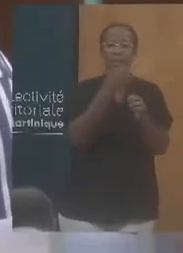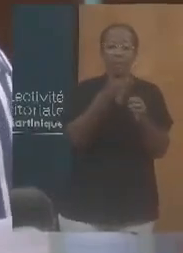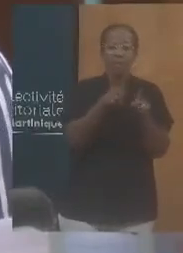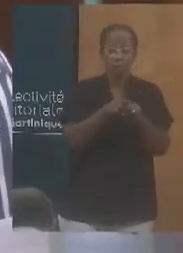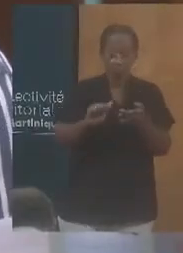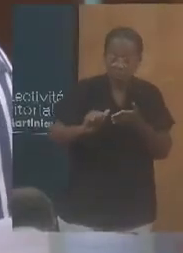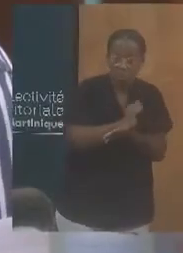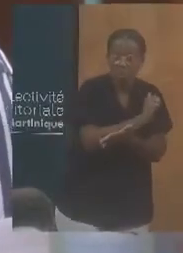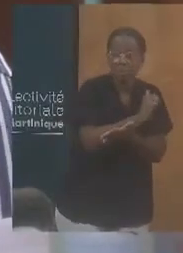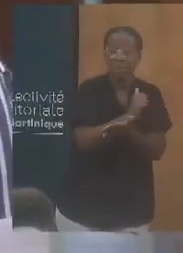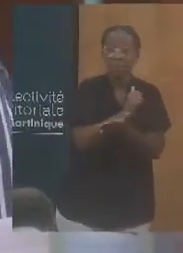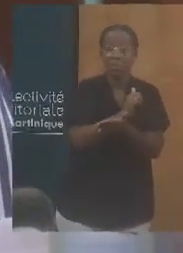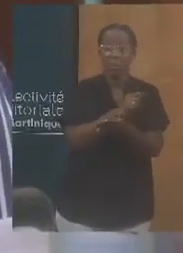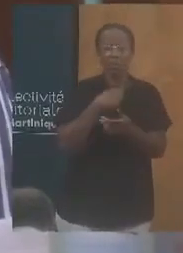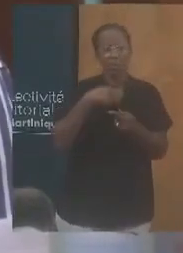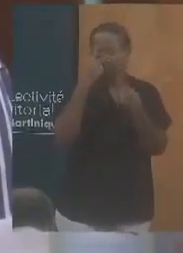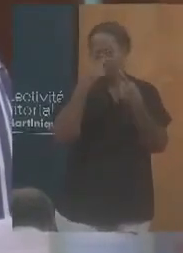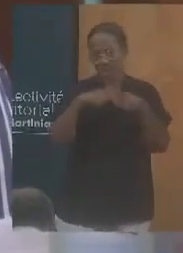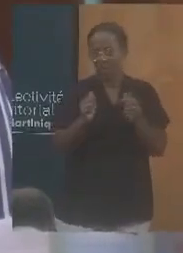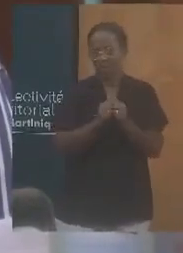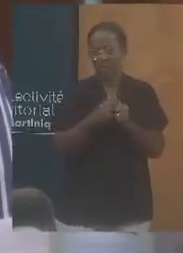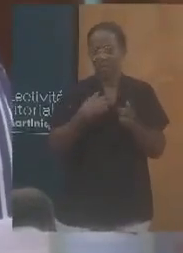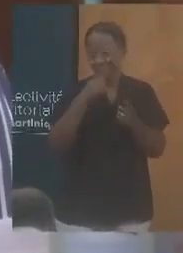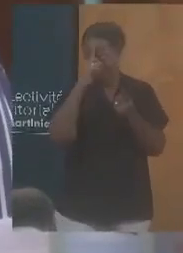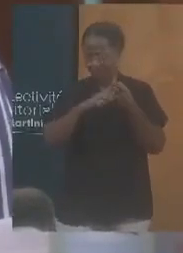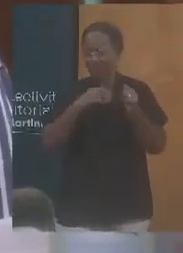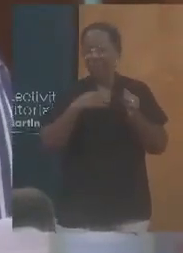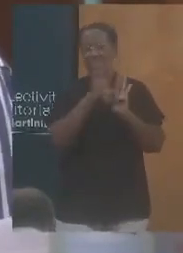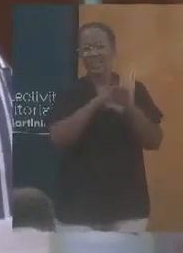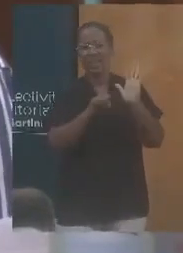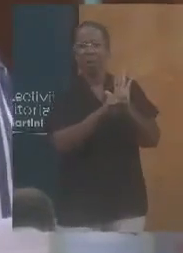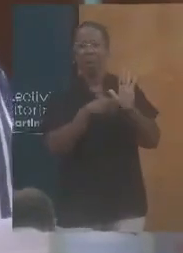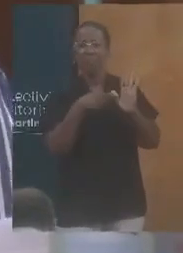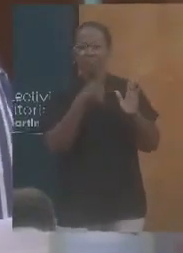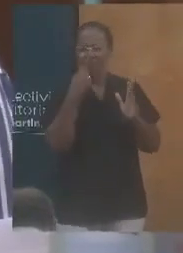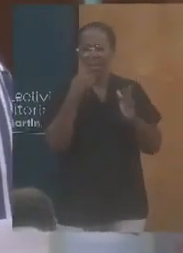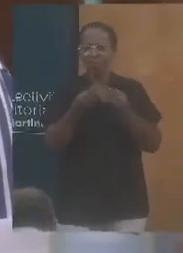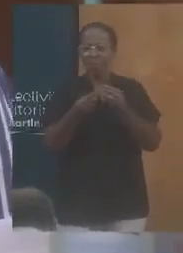Je ne suis pas d'accord sur ça, en termes symboliques. Merci. C'est une reculade. J'en ai fini.